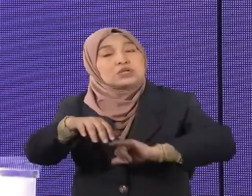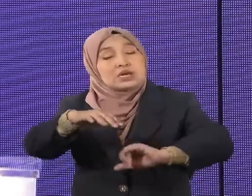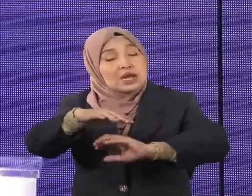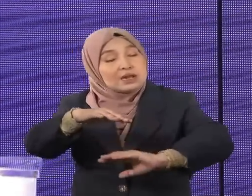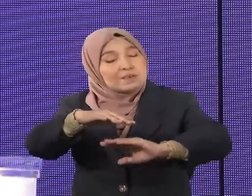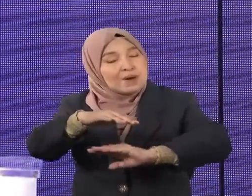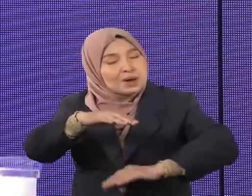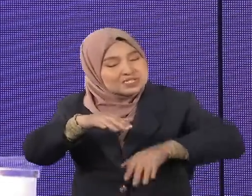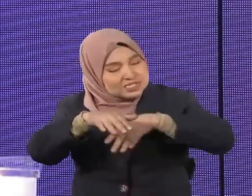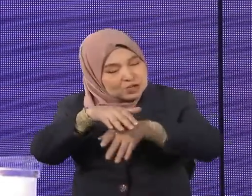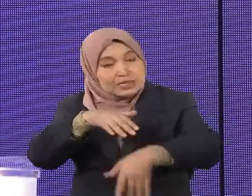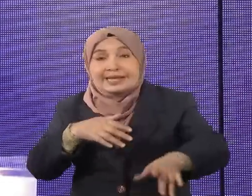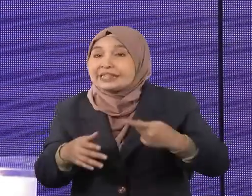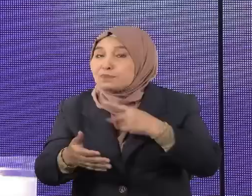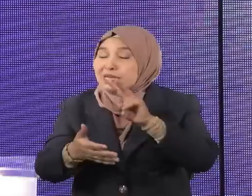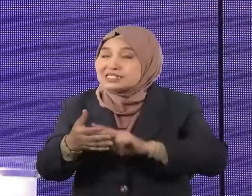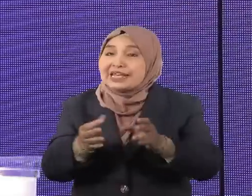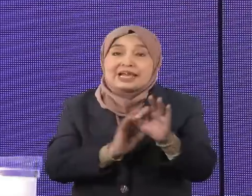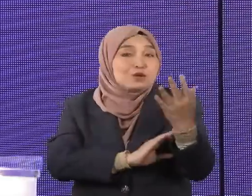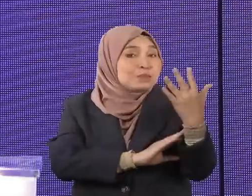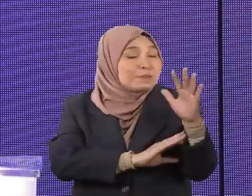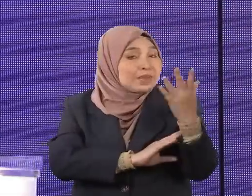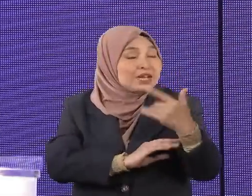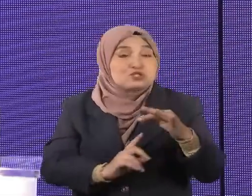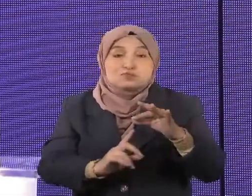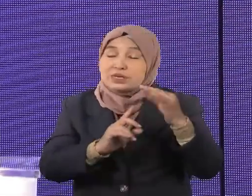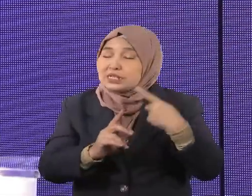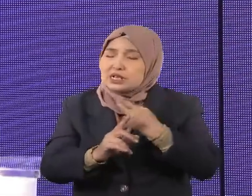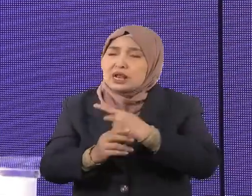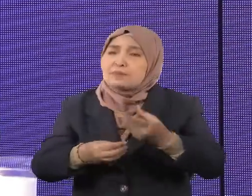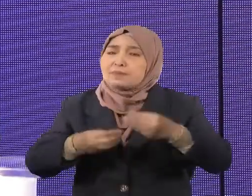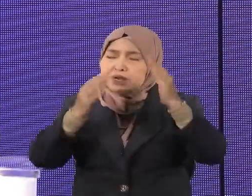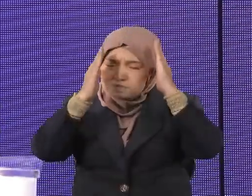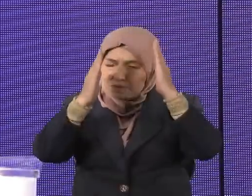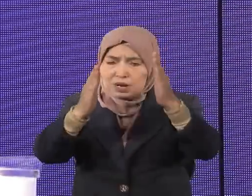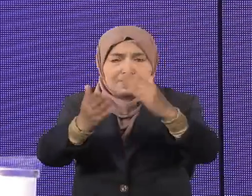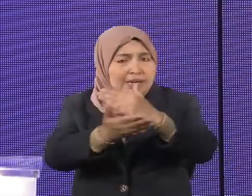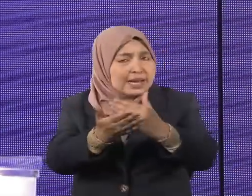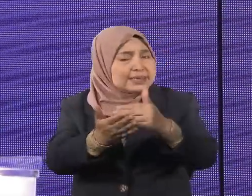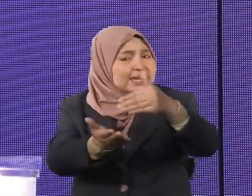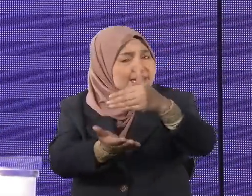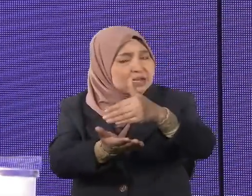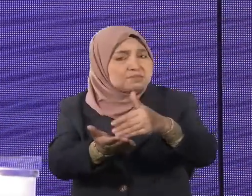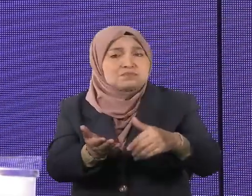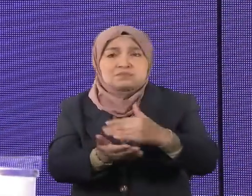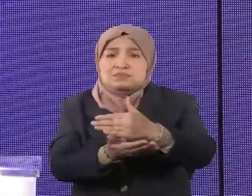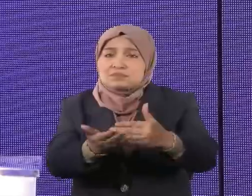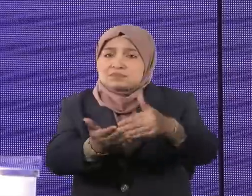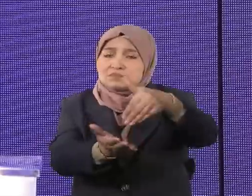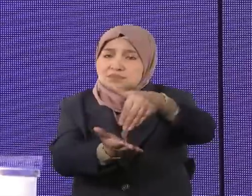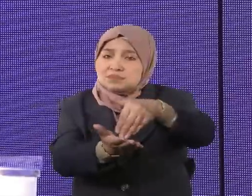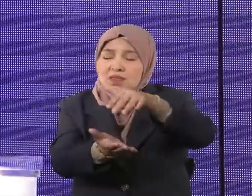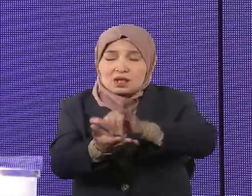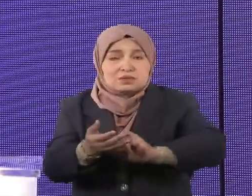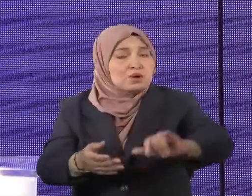tahtihal anhar. Mari sama-sama kita baca ayat 15 ini, terutama kita nak memberi fokus kepada bahagian tengah itu, tawaran-tawaran daripada Allah. Allah